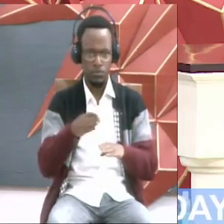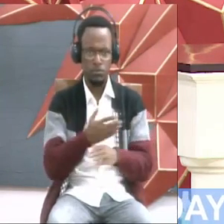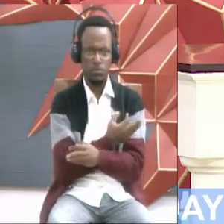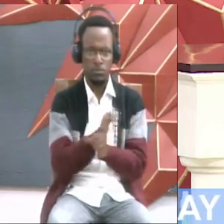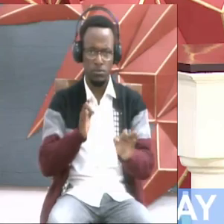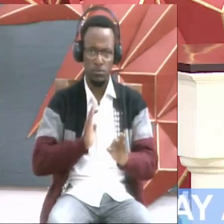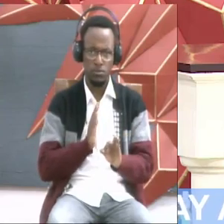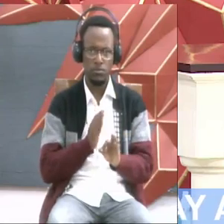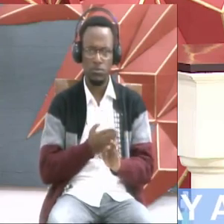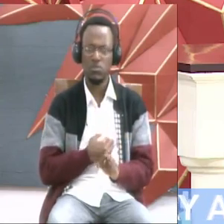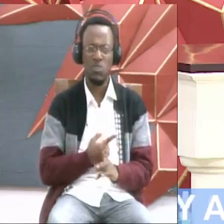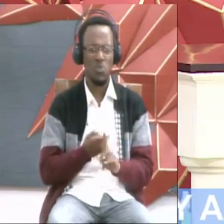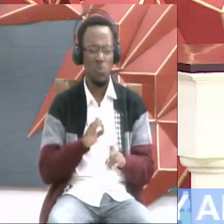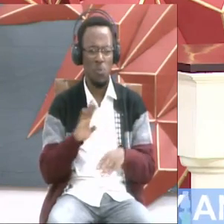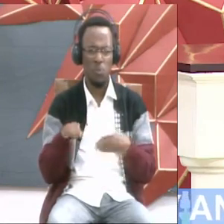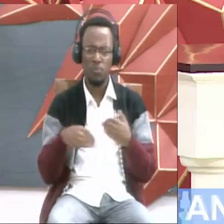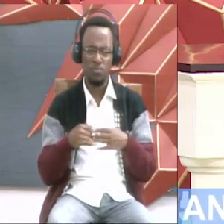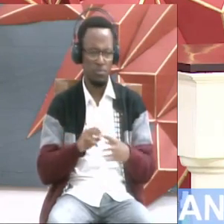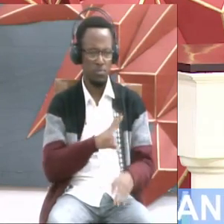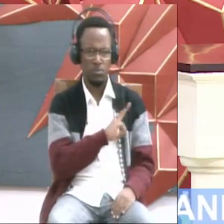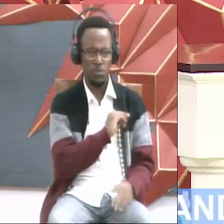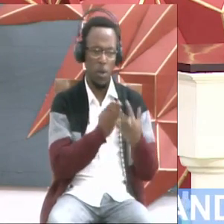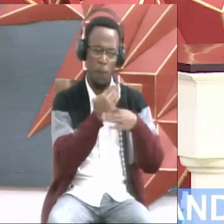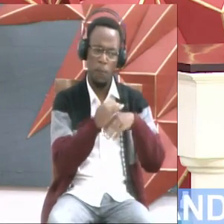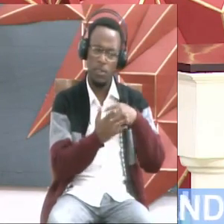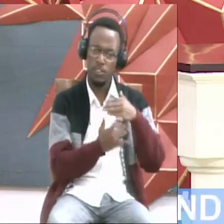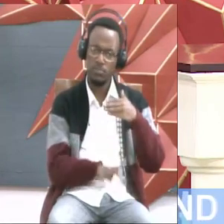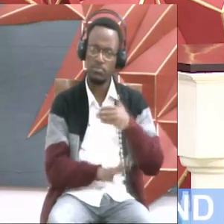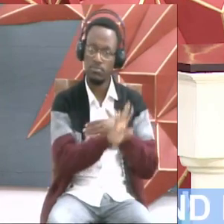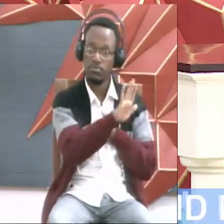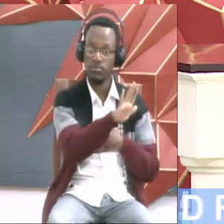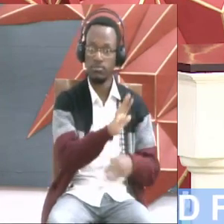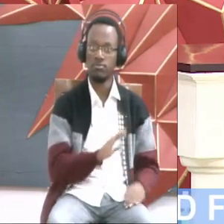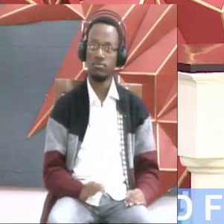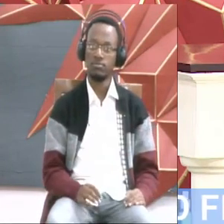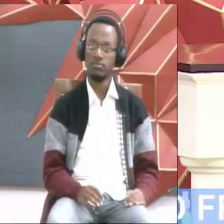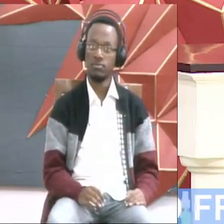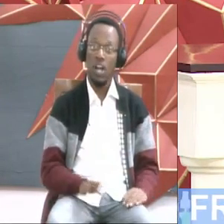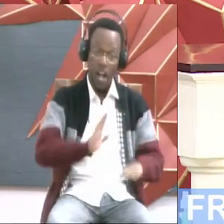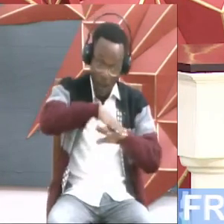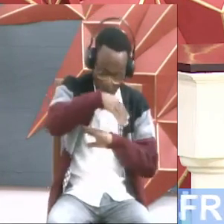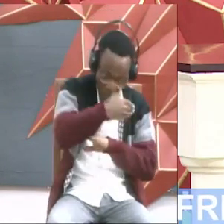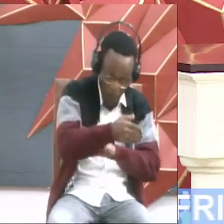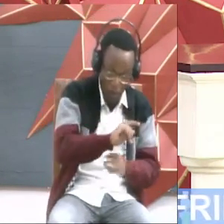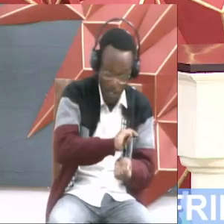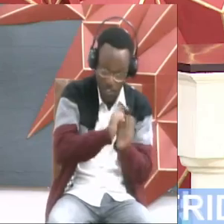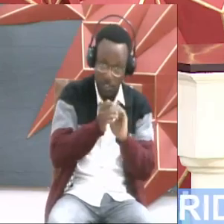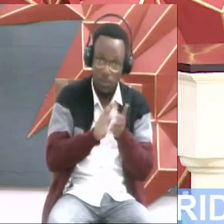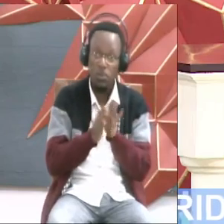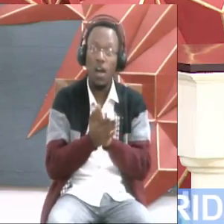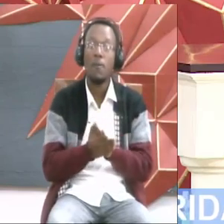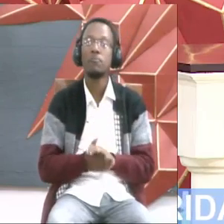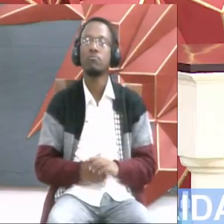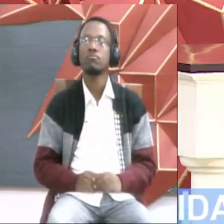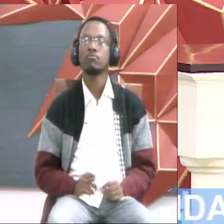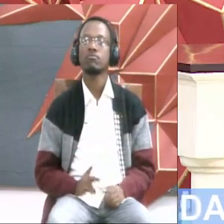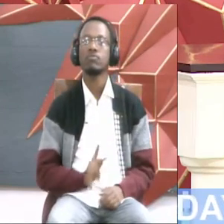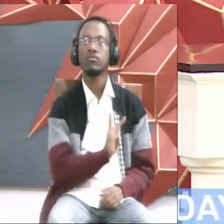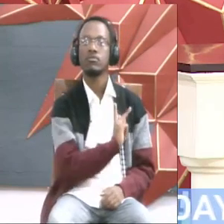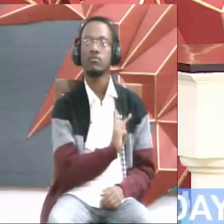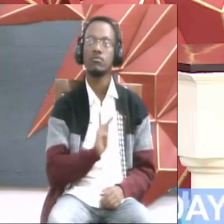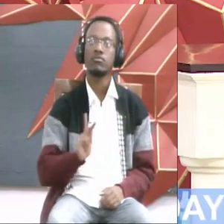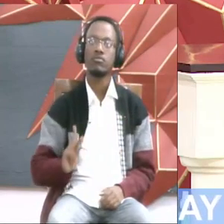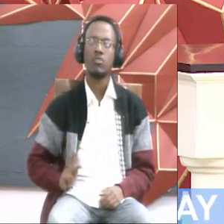yatuboje ibyaha byacu amaraso yiwe akaduhindura ubwami no kuba